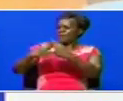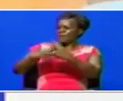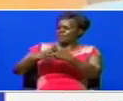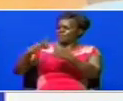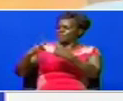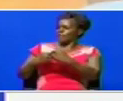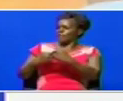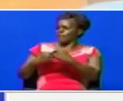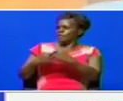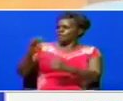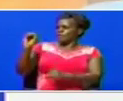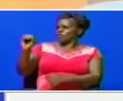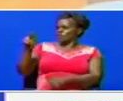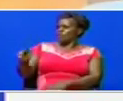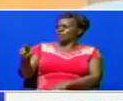498, representing